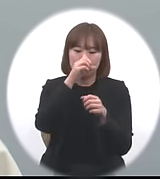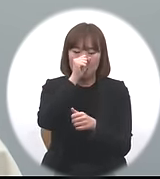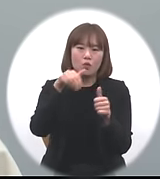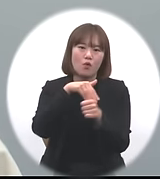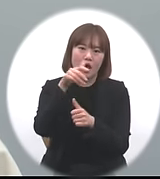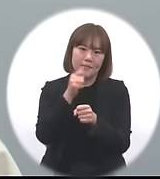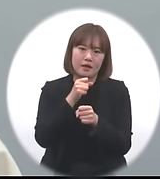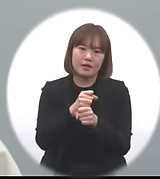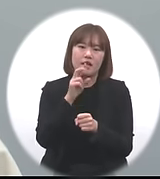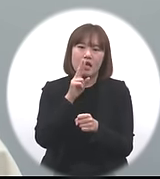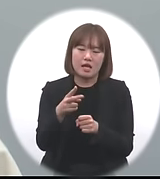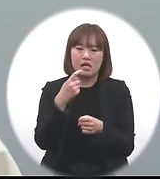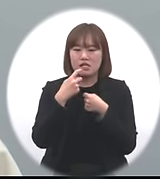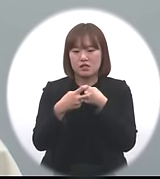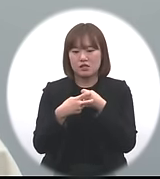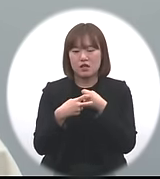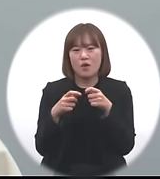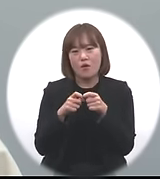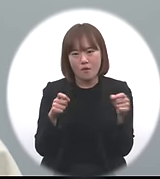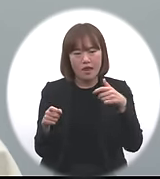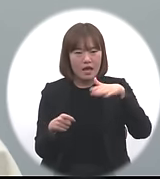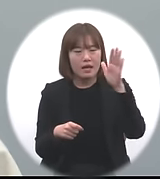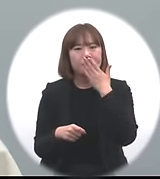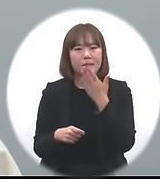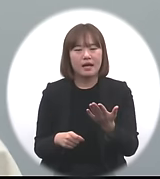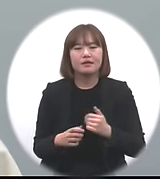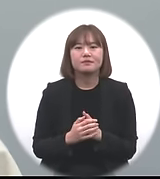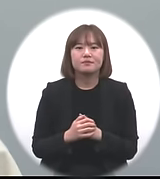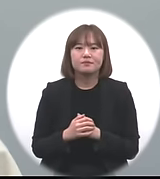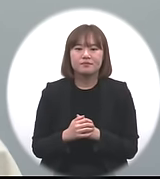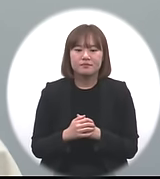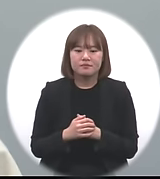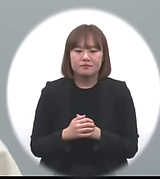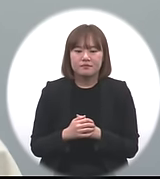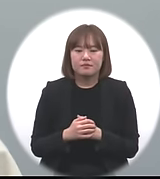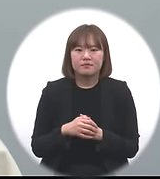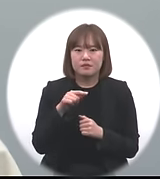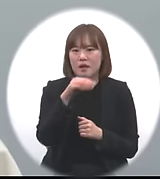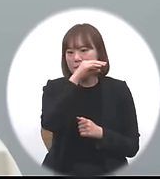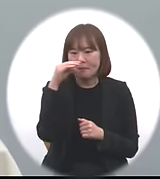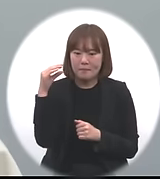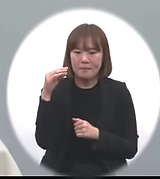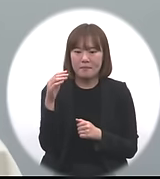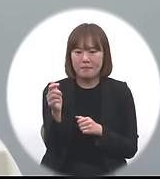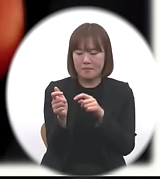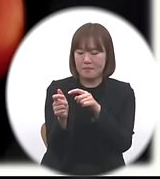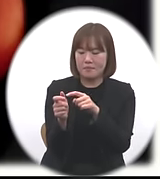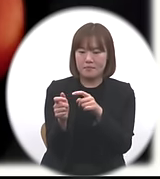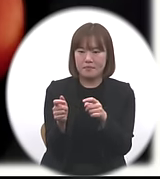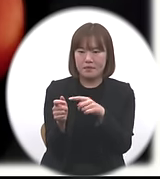닦아서 좋은 환경을 만들어야 치과에서 치료받은 게 오래 갈 수 있는 겁니다. 저게 올바른